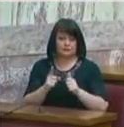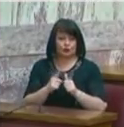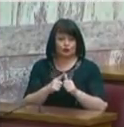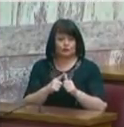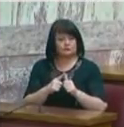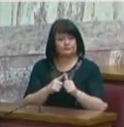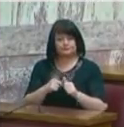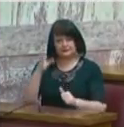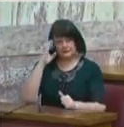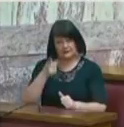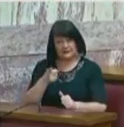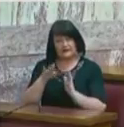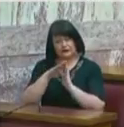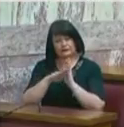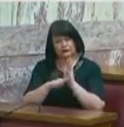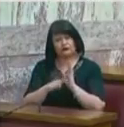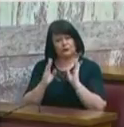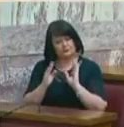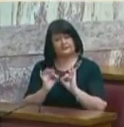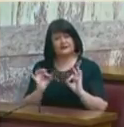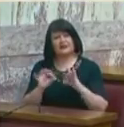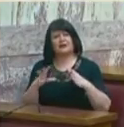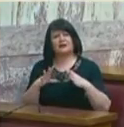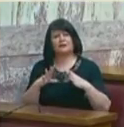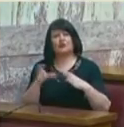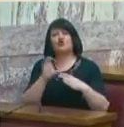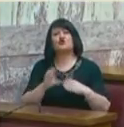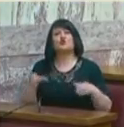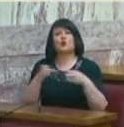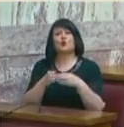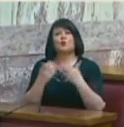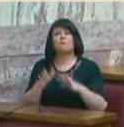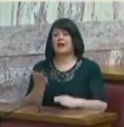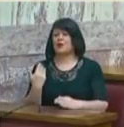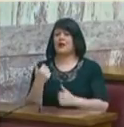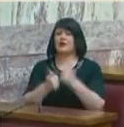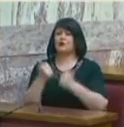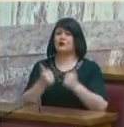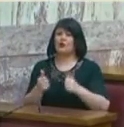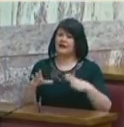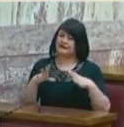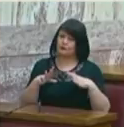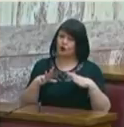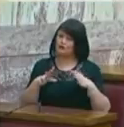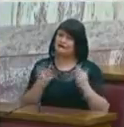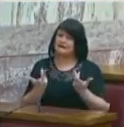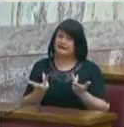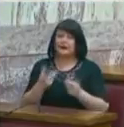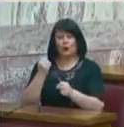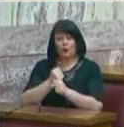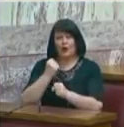ήδη προσδιοριστεί από τις αποφάσεις του Eurogroup τον περασμένο Ιούνιο και εργαζόμαστε